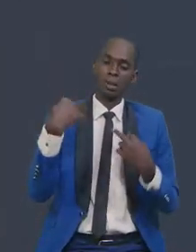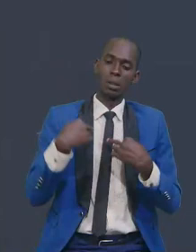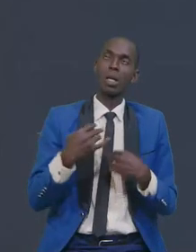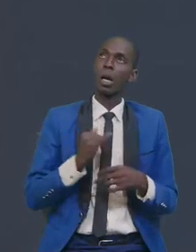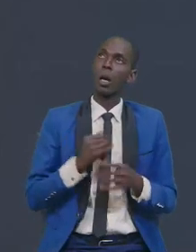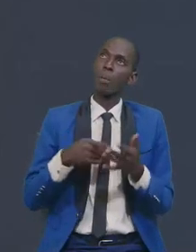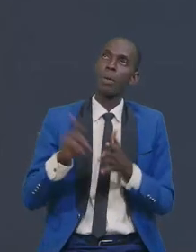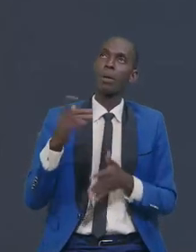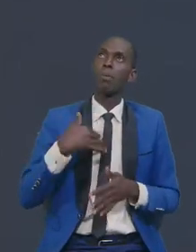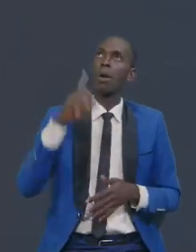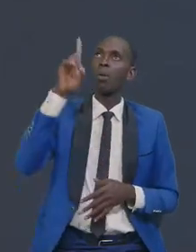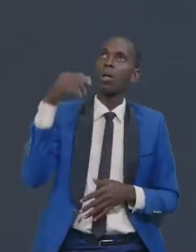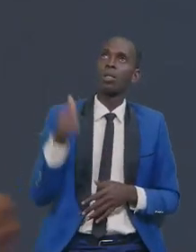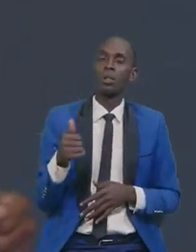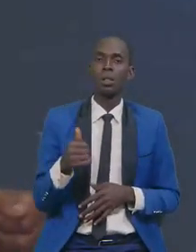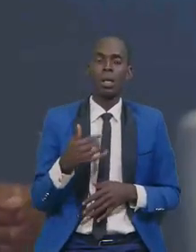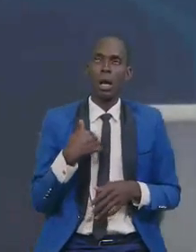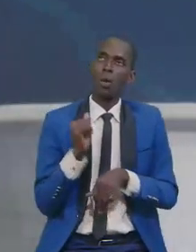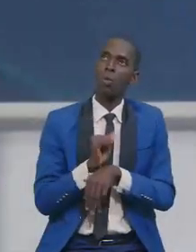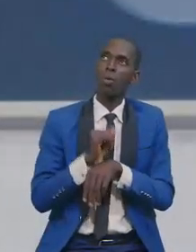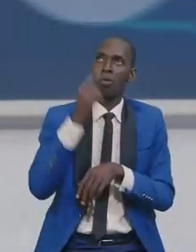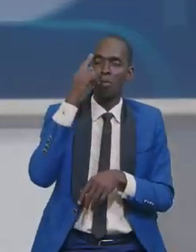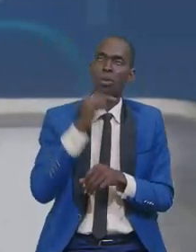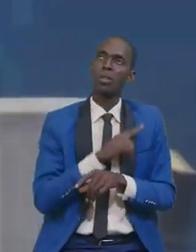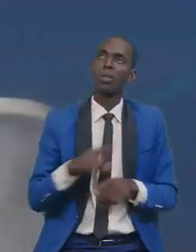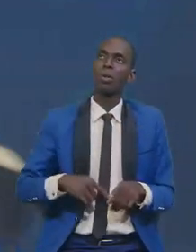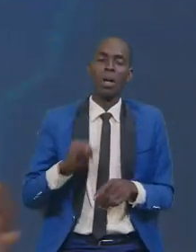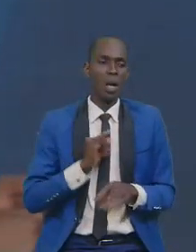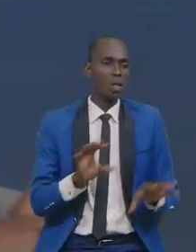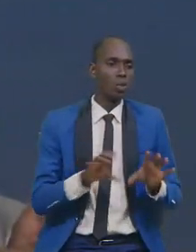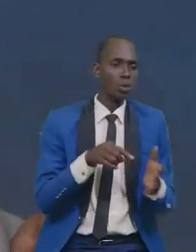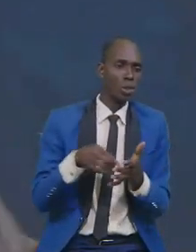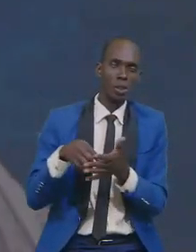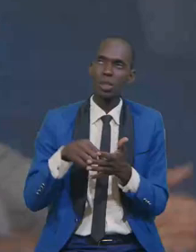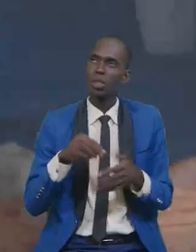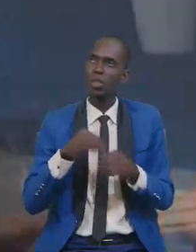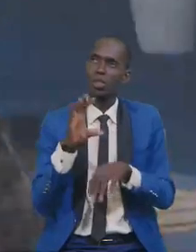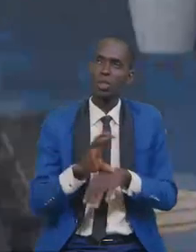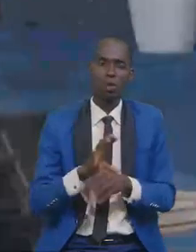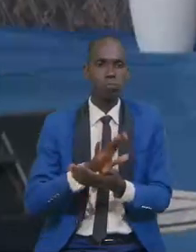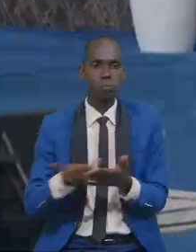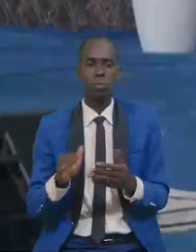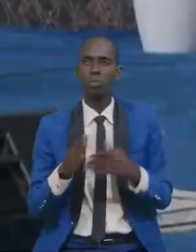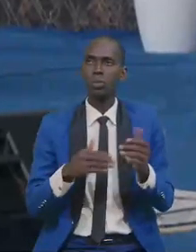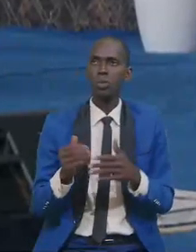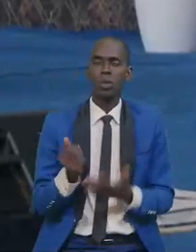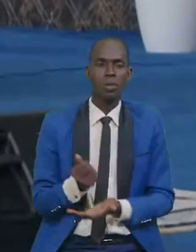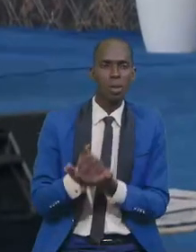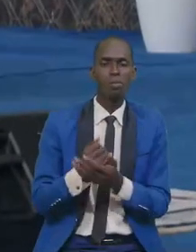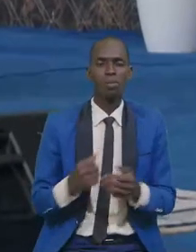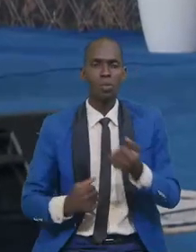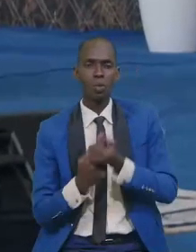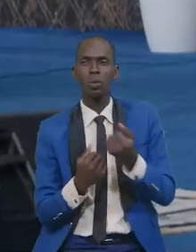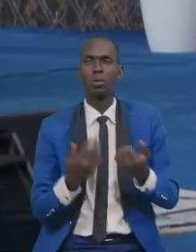dîmes, mes offrandes, regarde-moi, je travaille pour le Seigneur, je cours par-ci, par-là, et